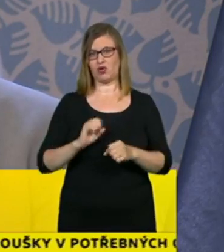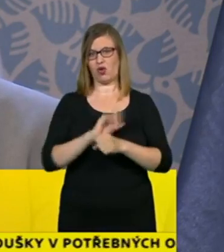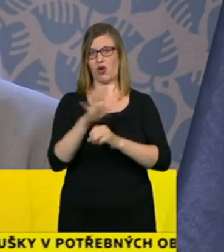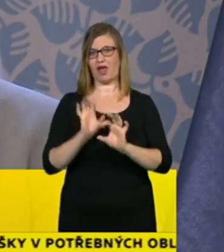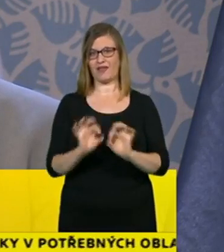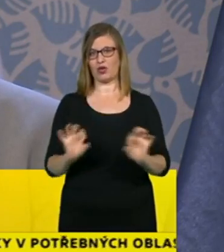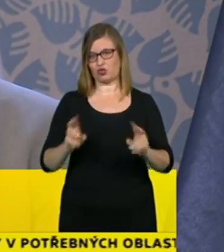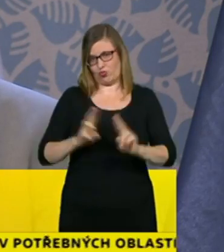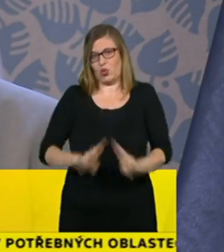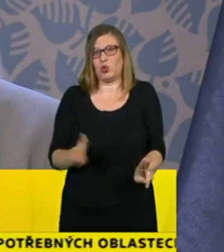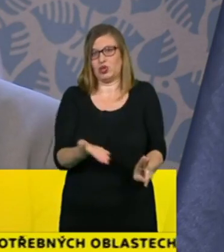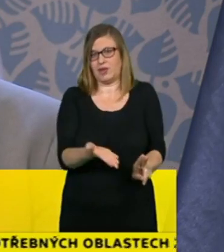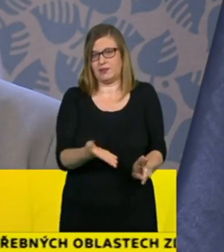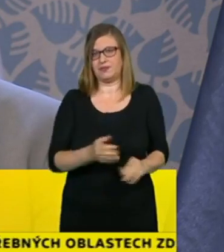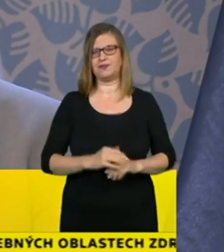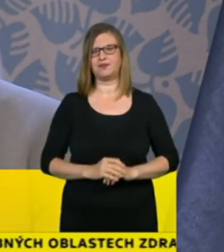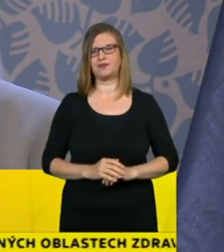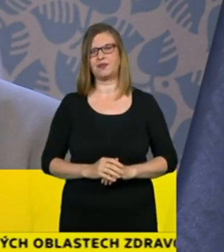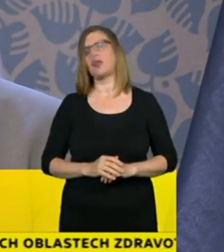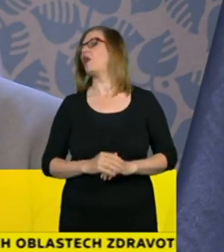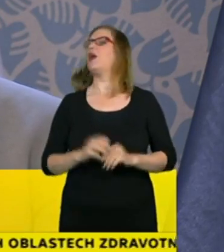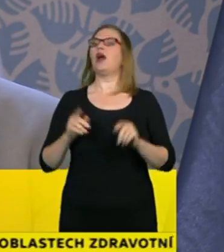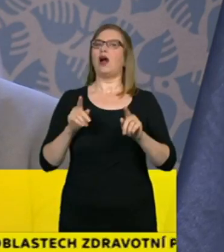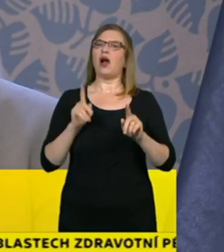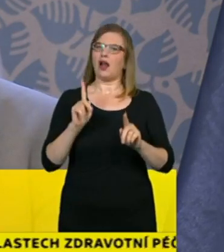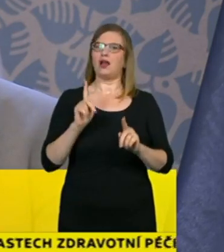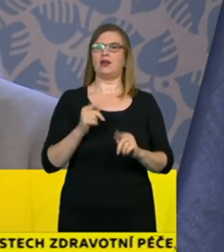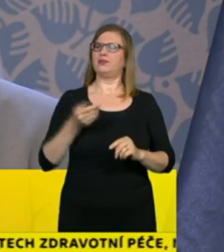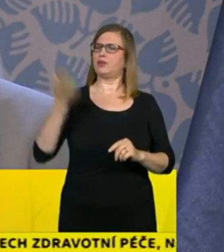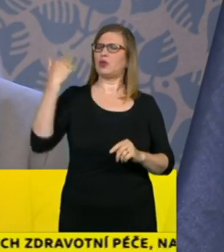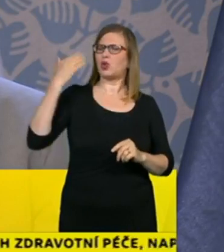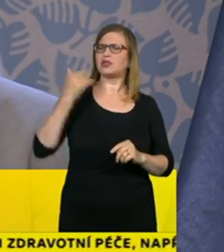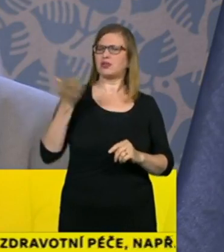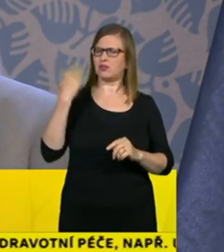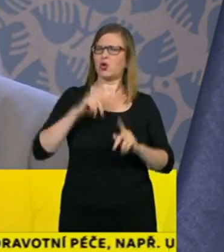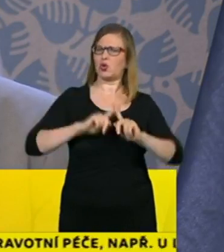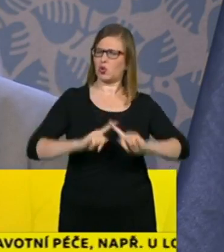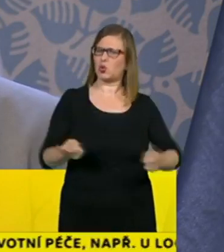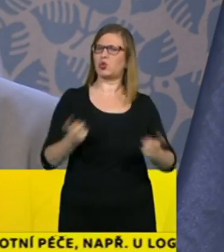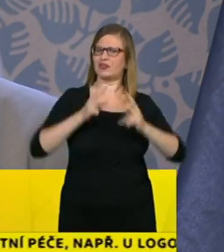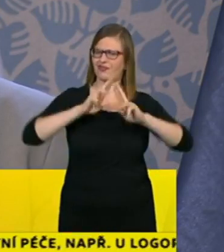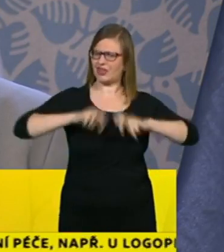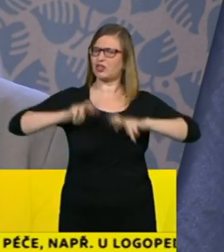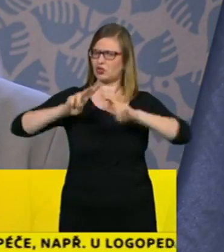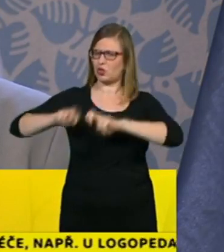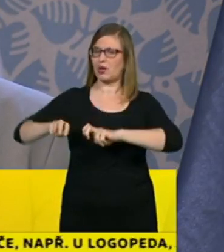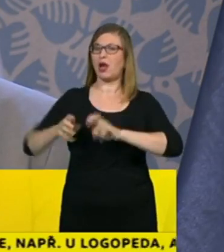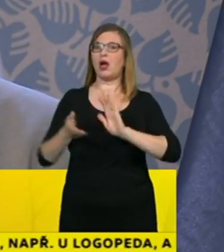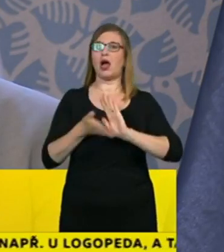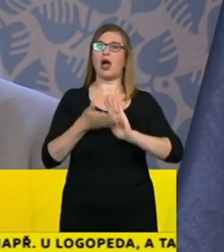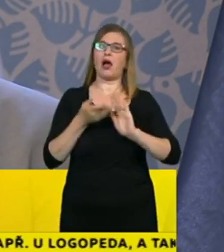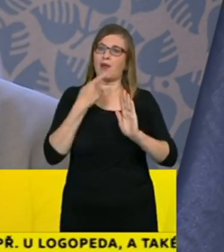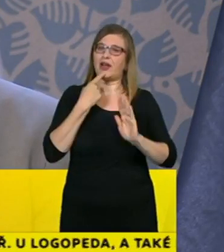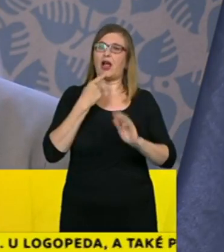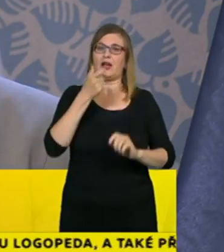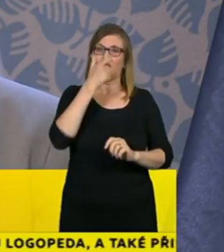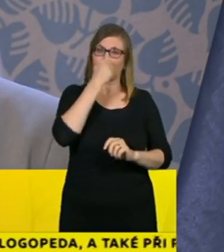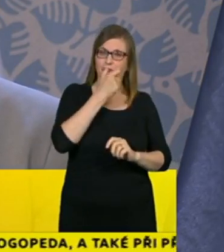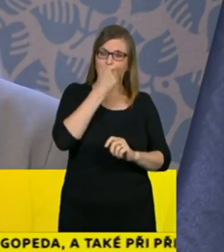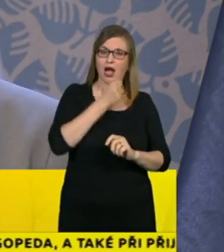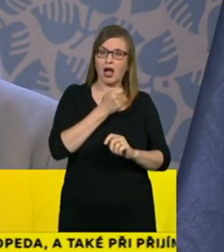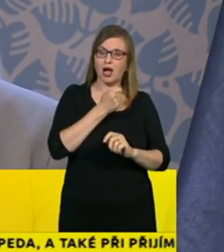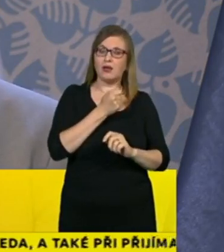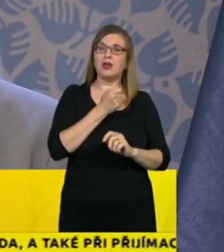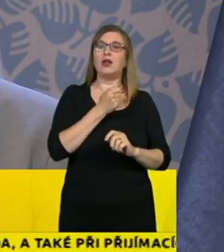zabývali různí výzkumníci a přišli na to, že na rozdíl od chřipky se u koronaviru toto šíření